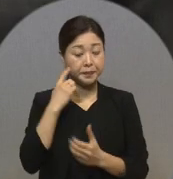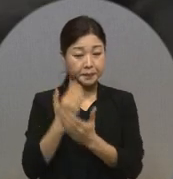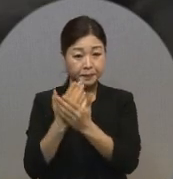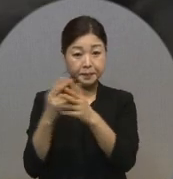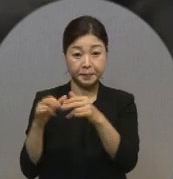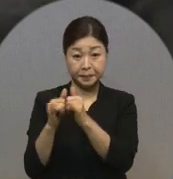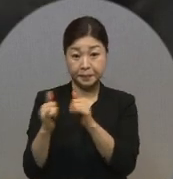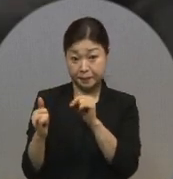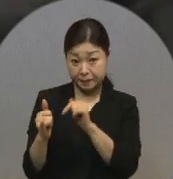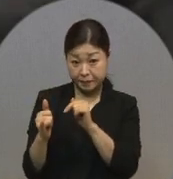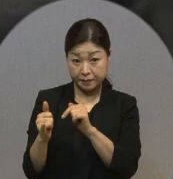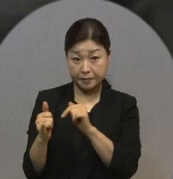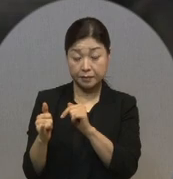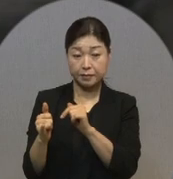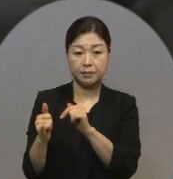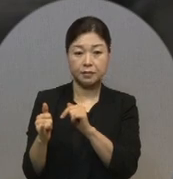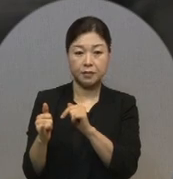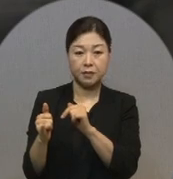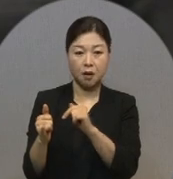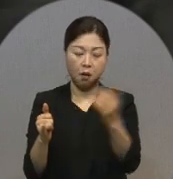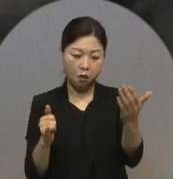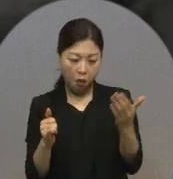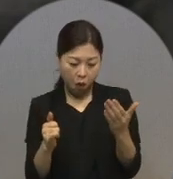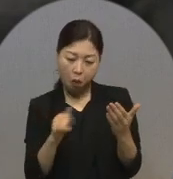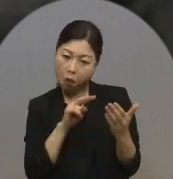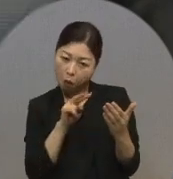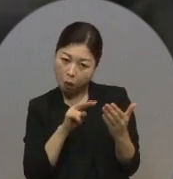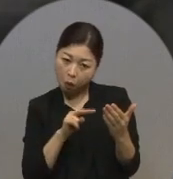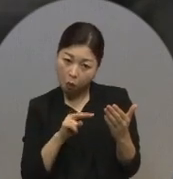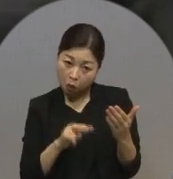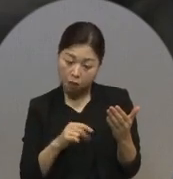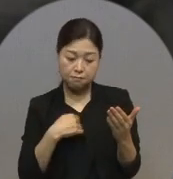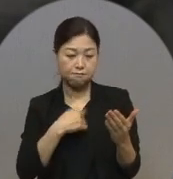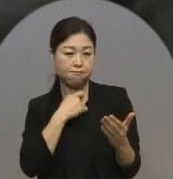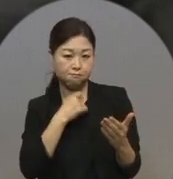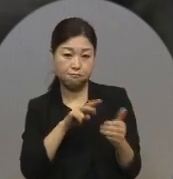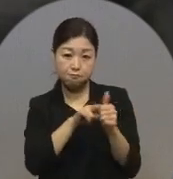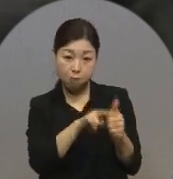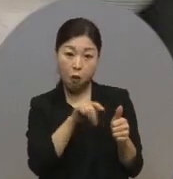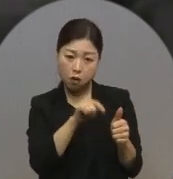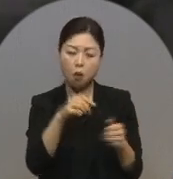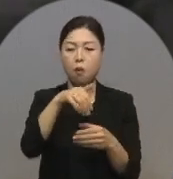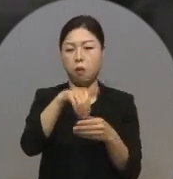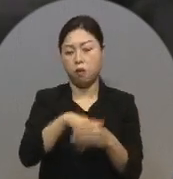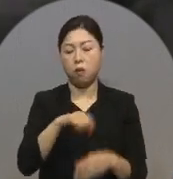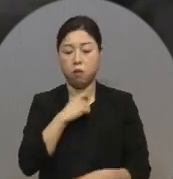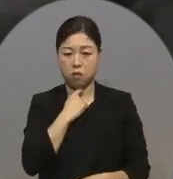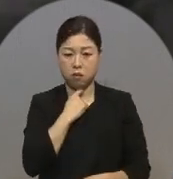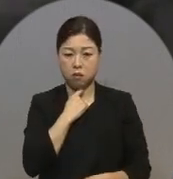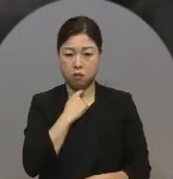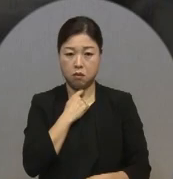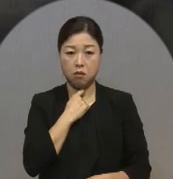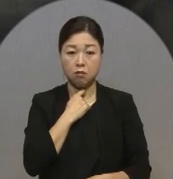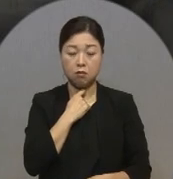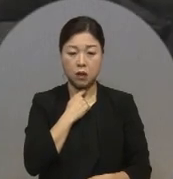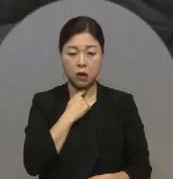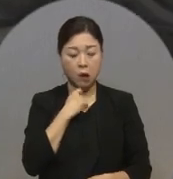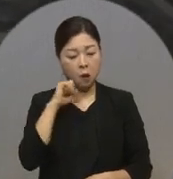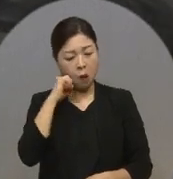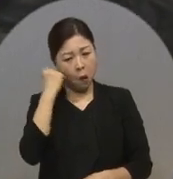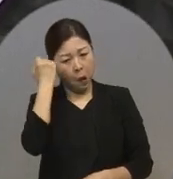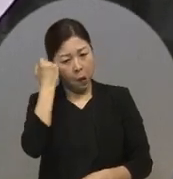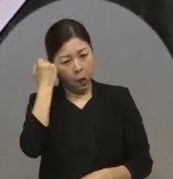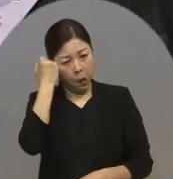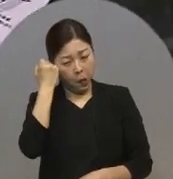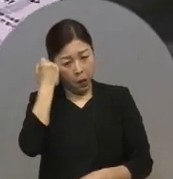발달장애인들 역시 충분한 이해를 바탕으로 본인이 원하는 후보에게 소중한 한 표를 행사하고 싶지만 어렵고 복잡한